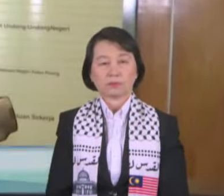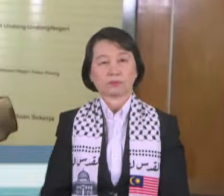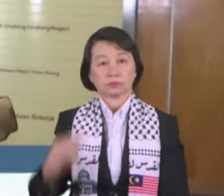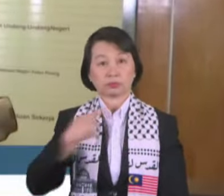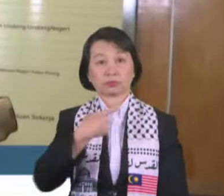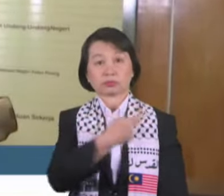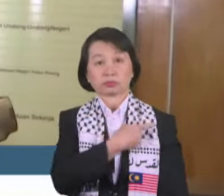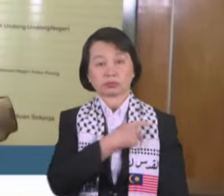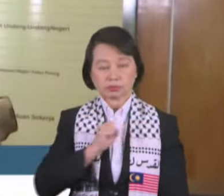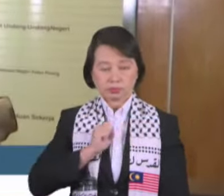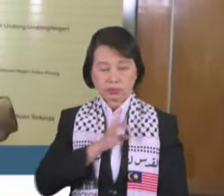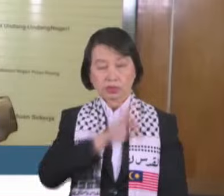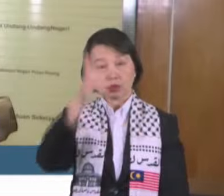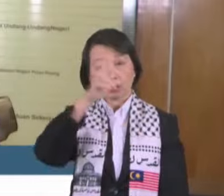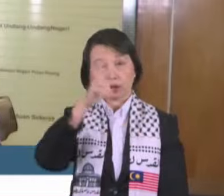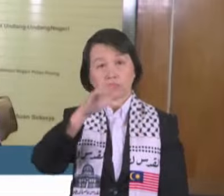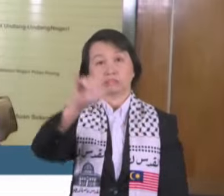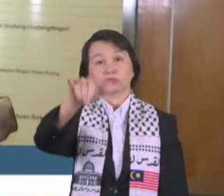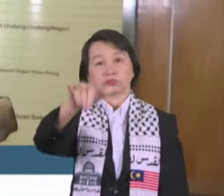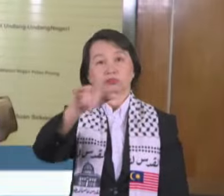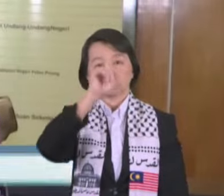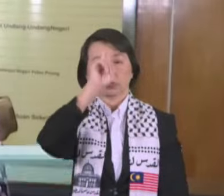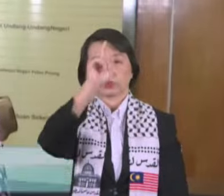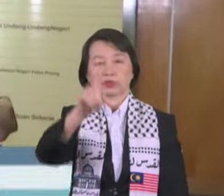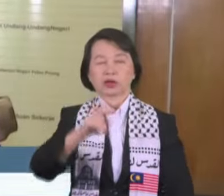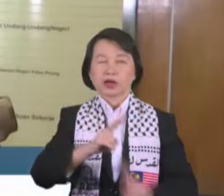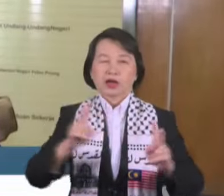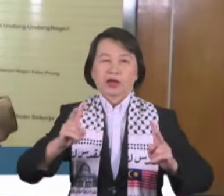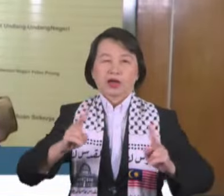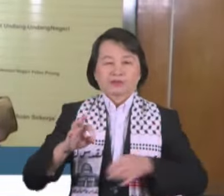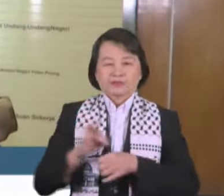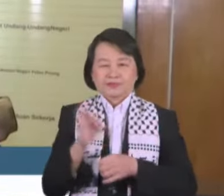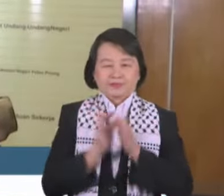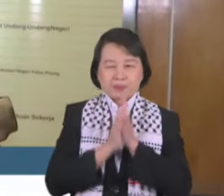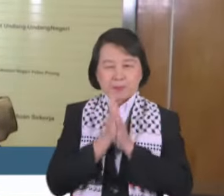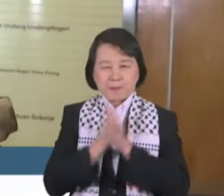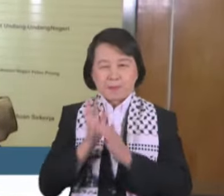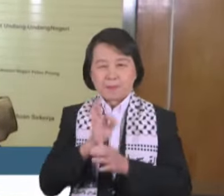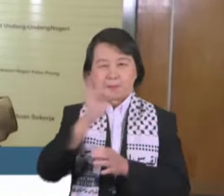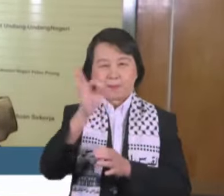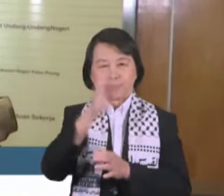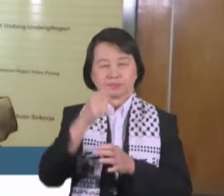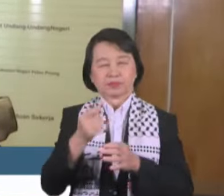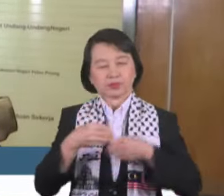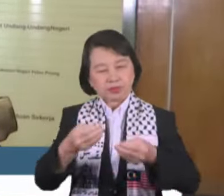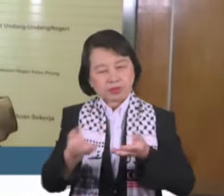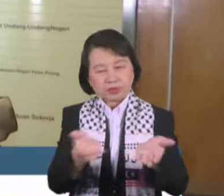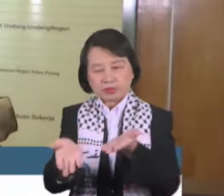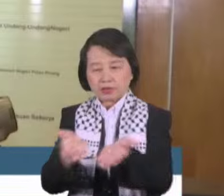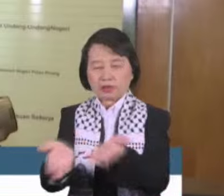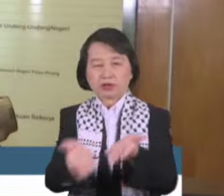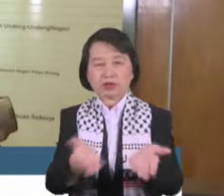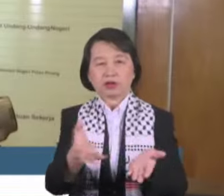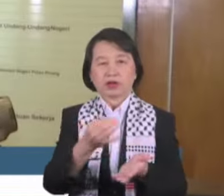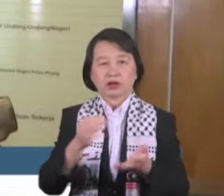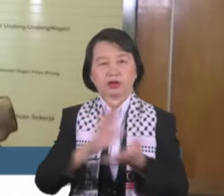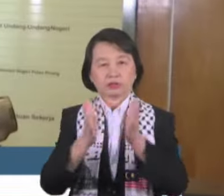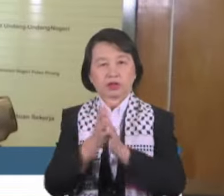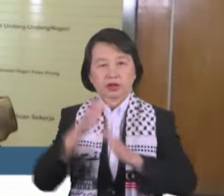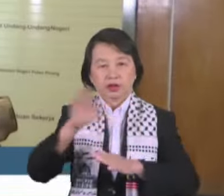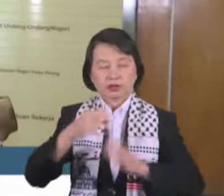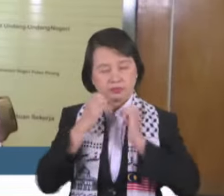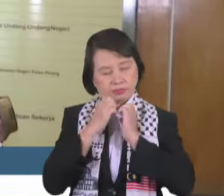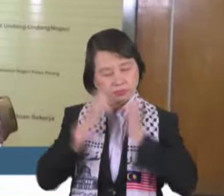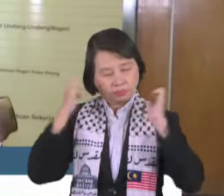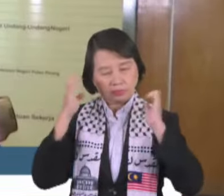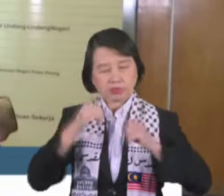Kami sebagai penjawat awam semestinya amat bersemangat untuk meneruskan perkhidmatan dan menjadi lebih